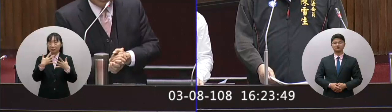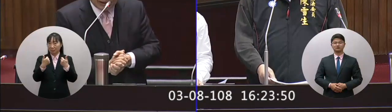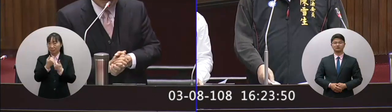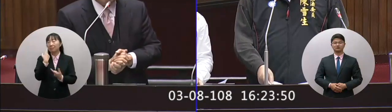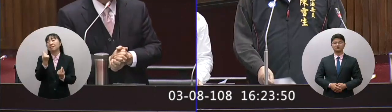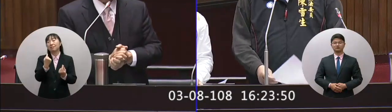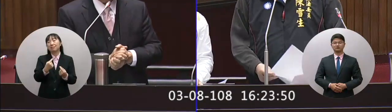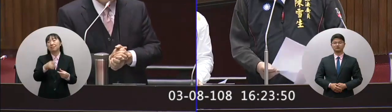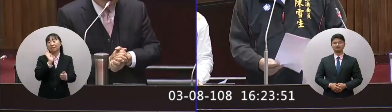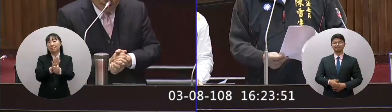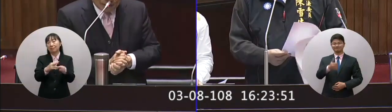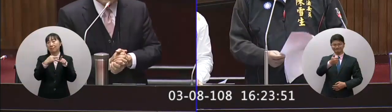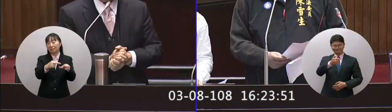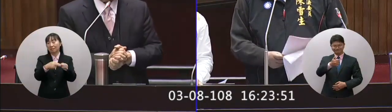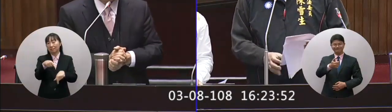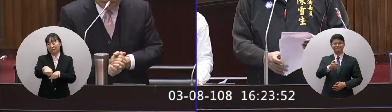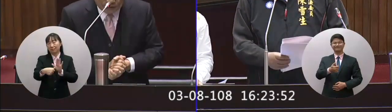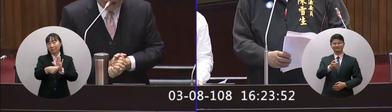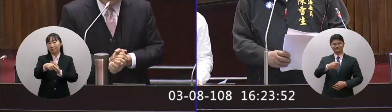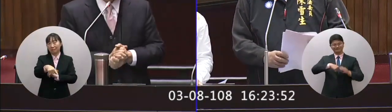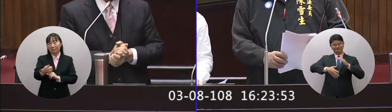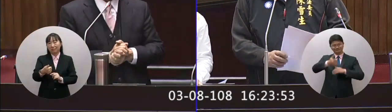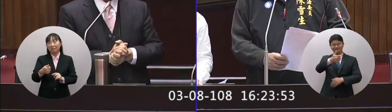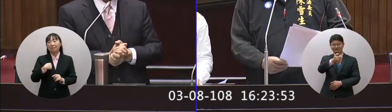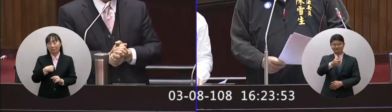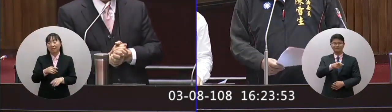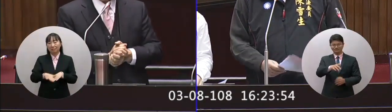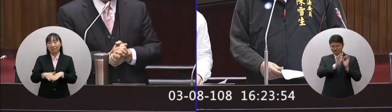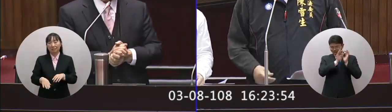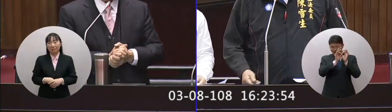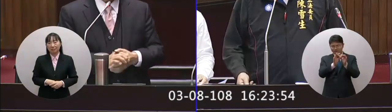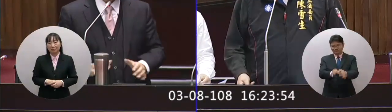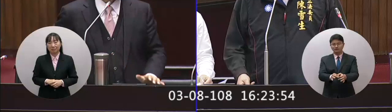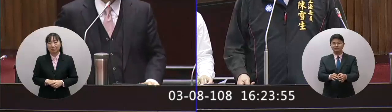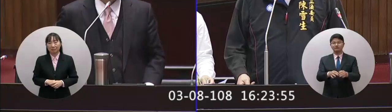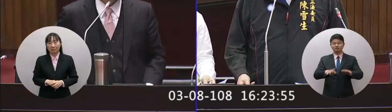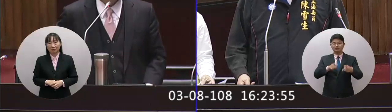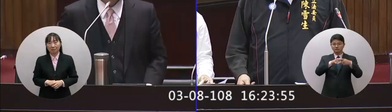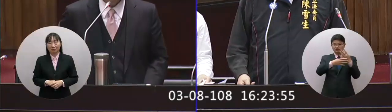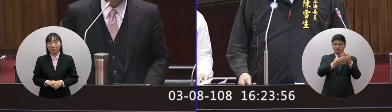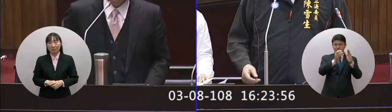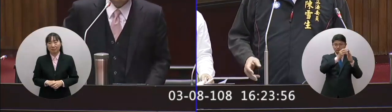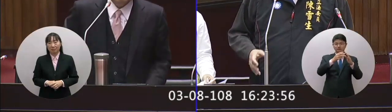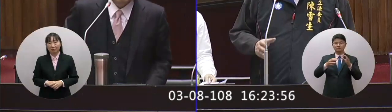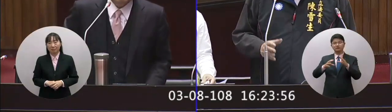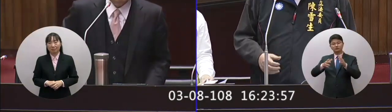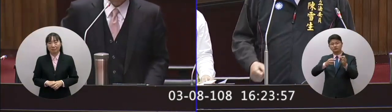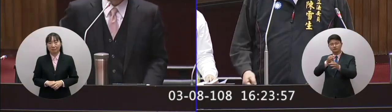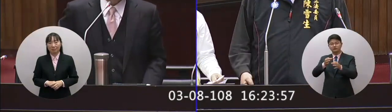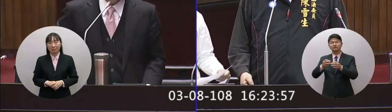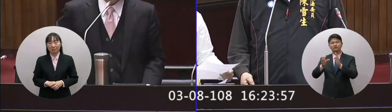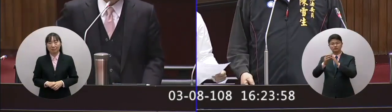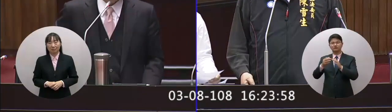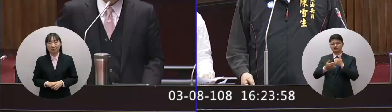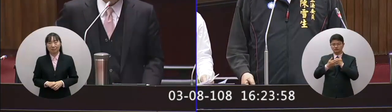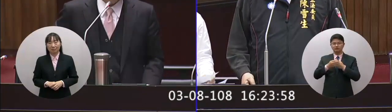会大力推销。 谢谢院长哈， 应该的， 能够继续。现在工业局跟国贸局啊，都有协助马